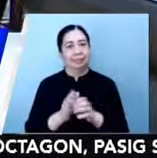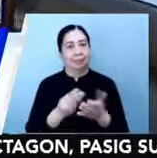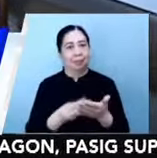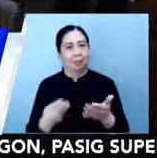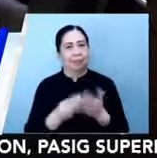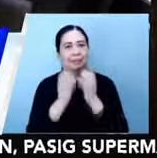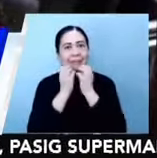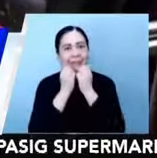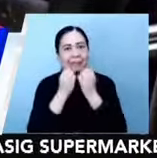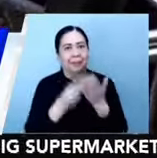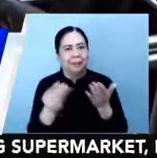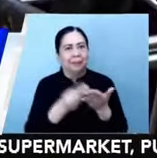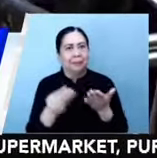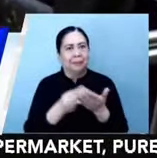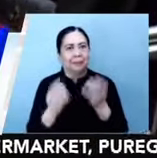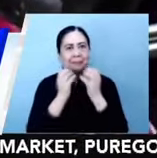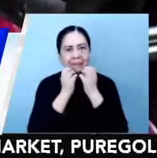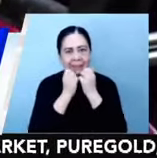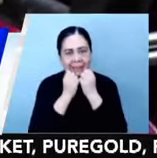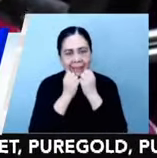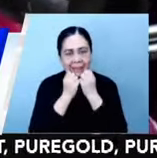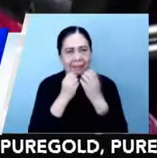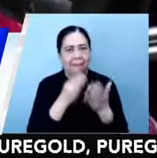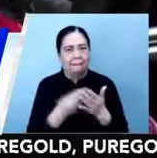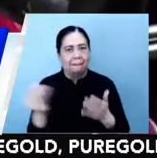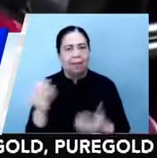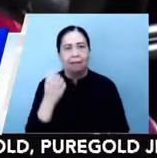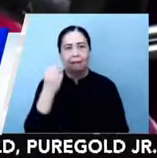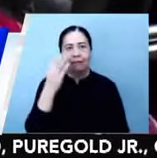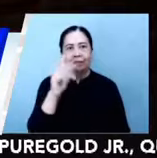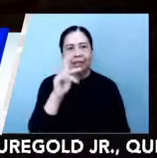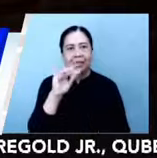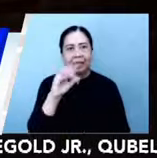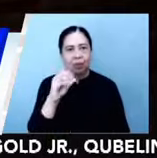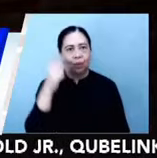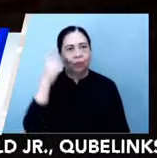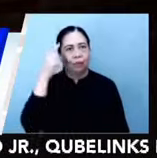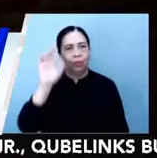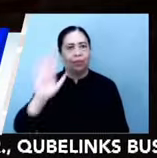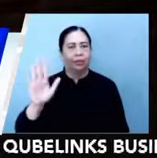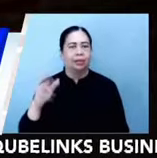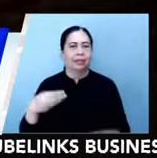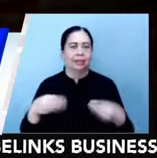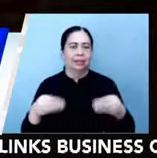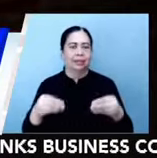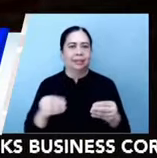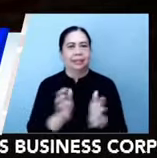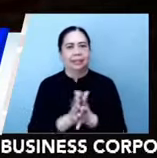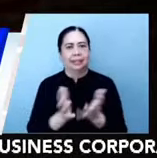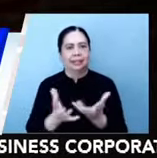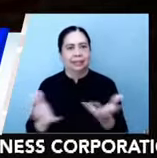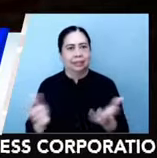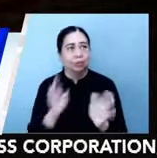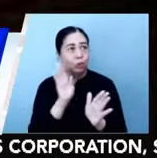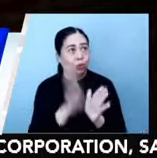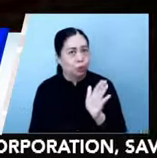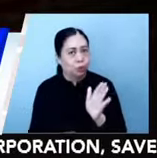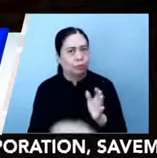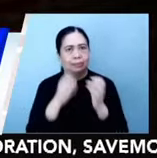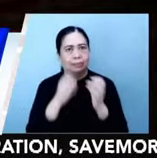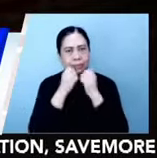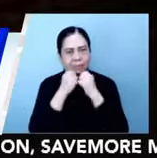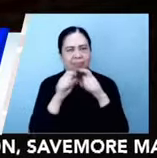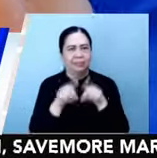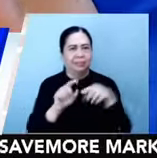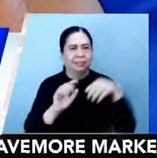ganitong presyo. Bumili siya ng 15 kilo para sa kanyang karinderya. Dahil medyo mababa ang presyo, binabaan na rin daw niya ang benta niya